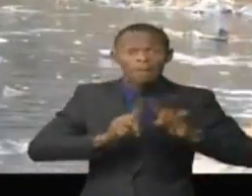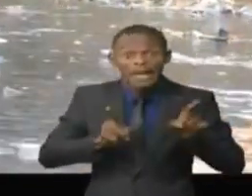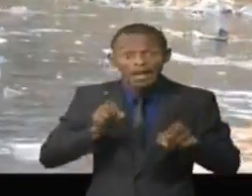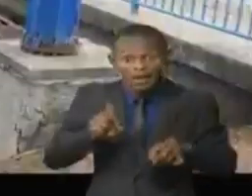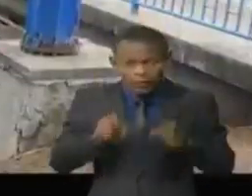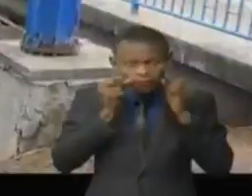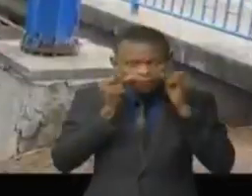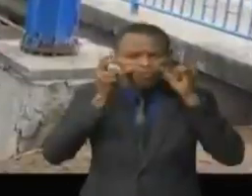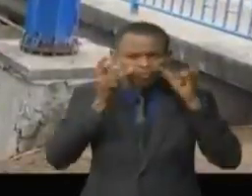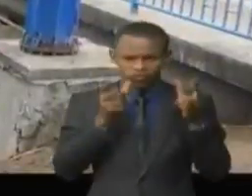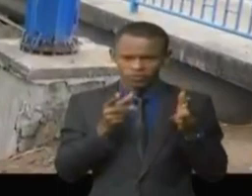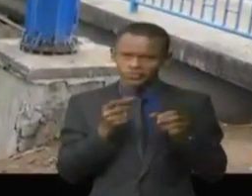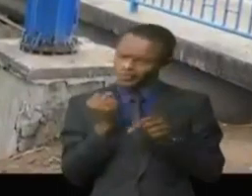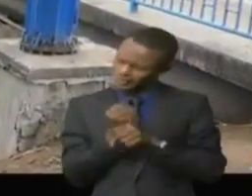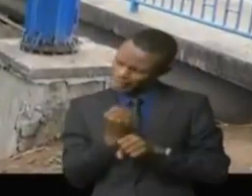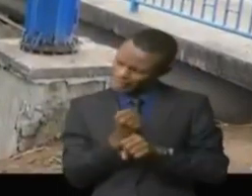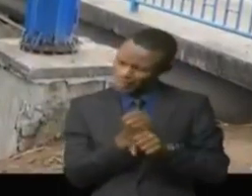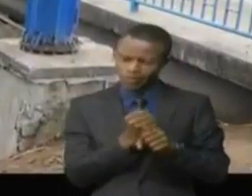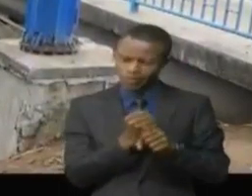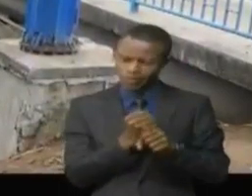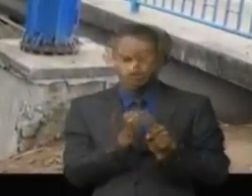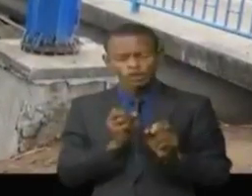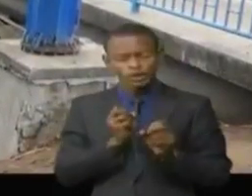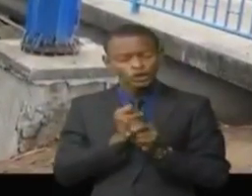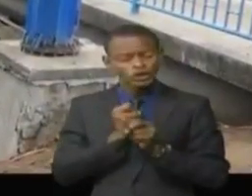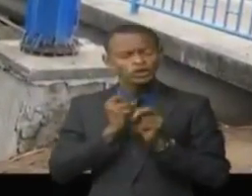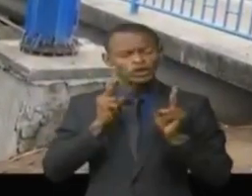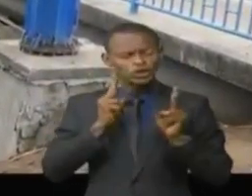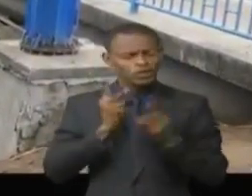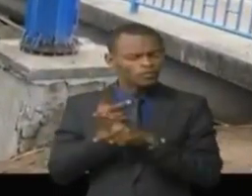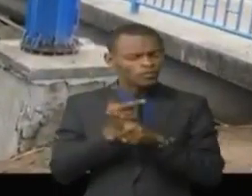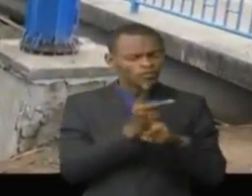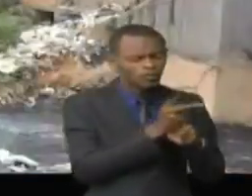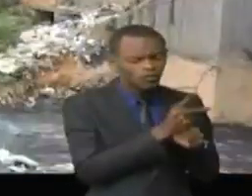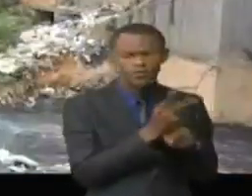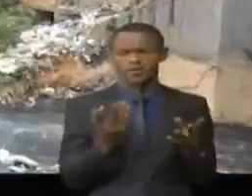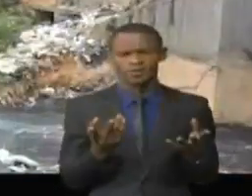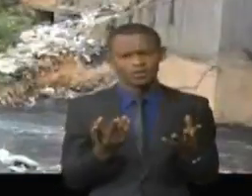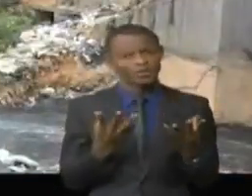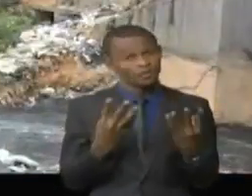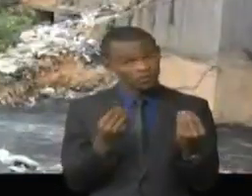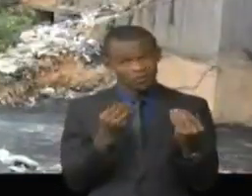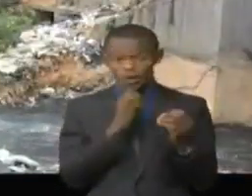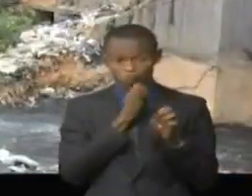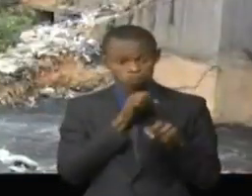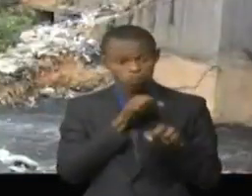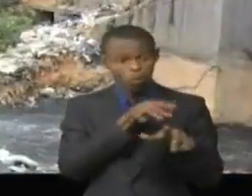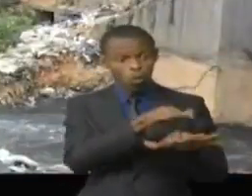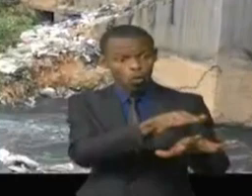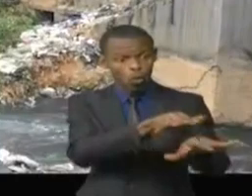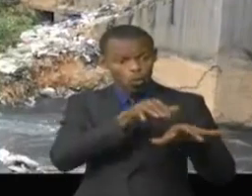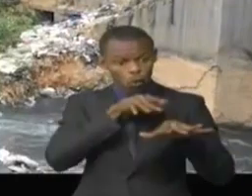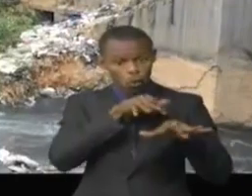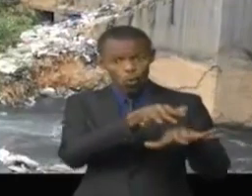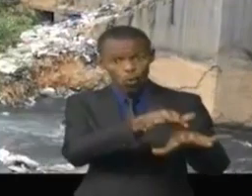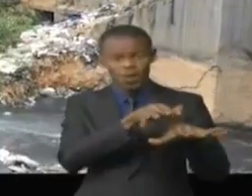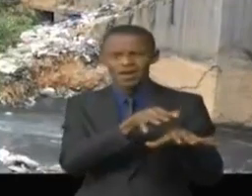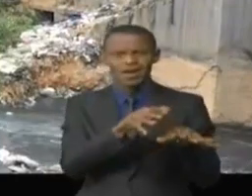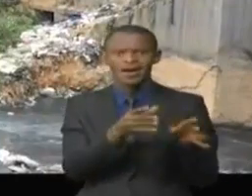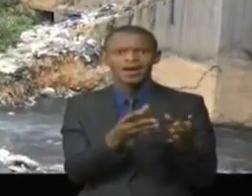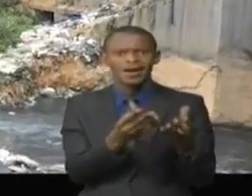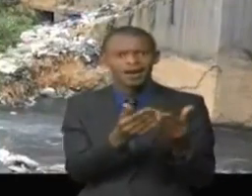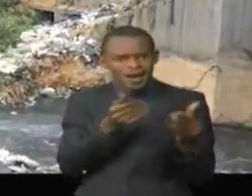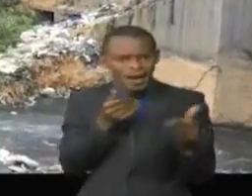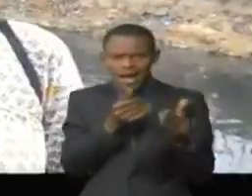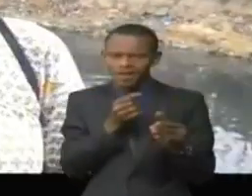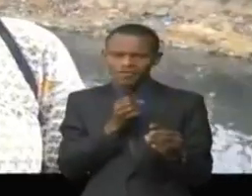lieu, l'eau de la rivière stagne et coule différemment car le lit de la rivière a été modifié et rétréci pendant les travaux